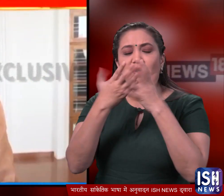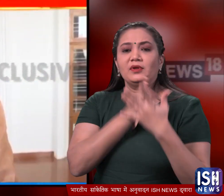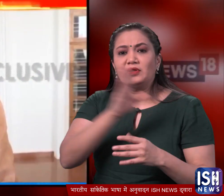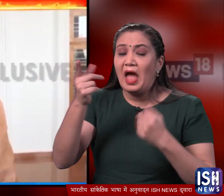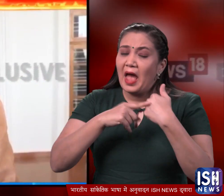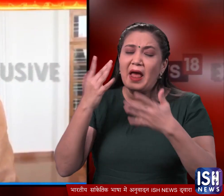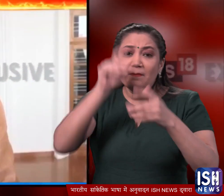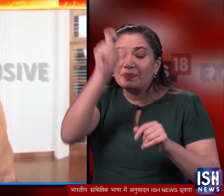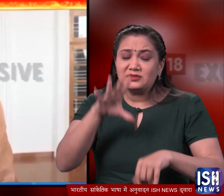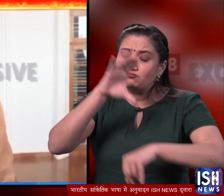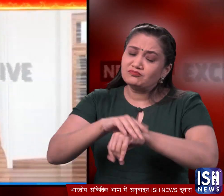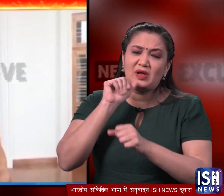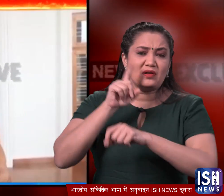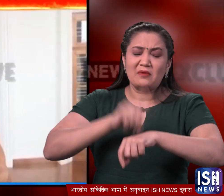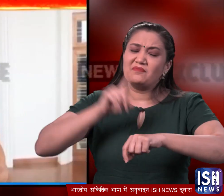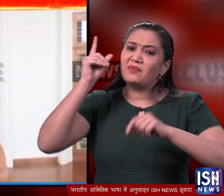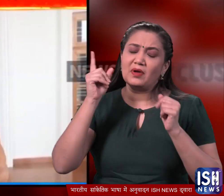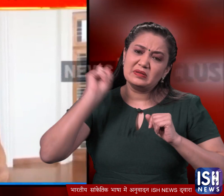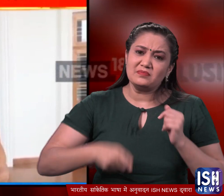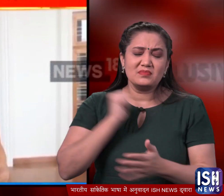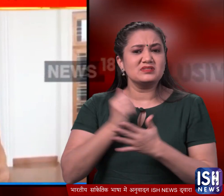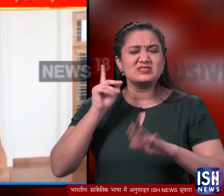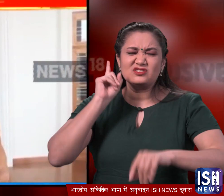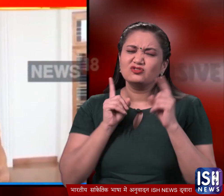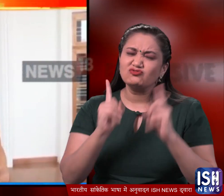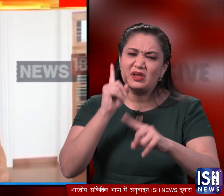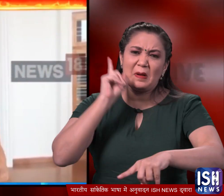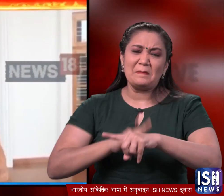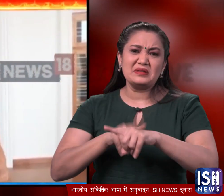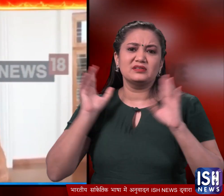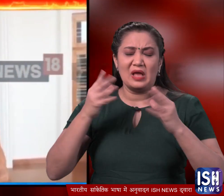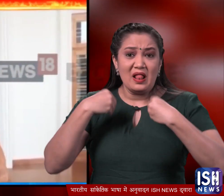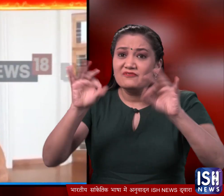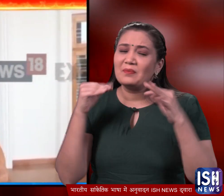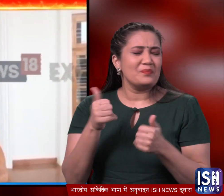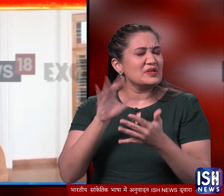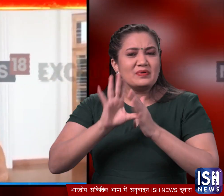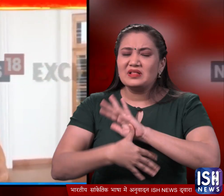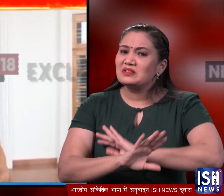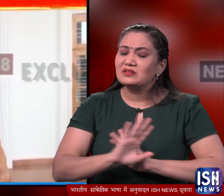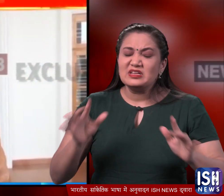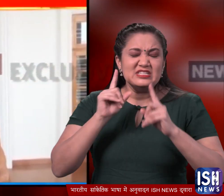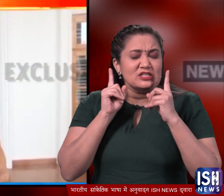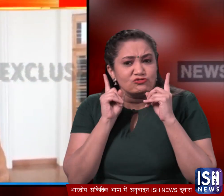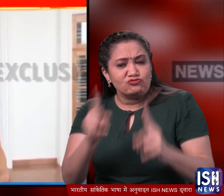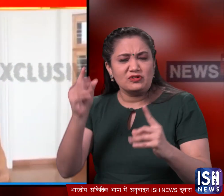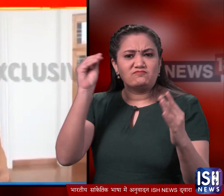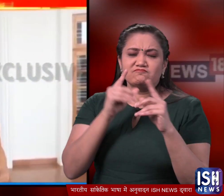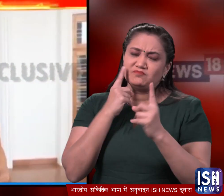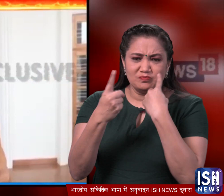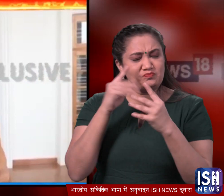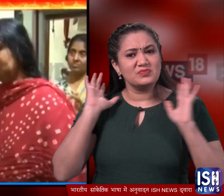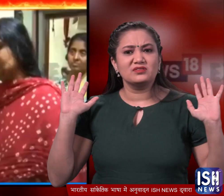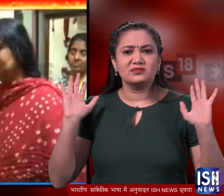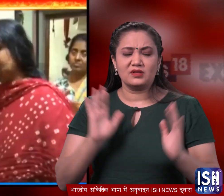कि एक भी दोषी बख्शा नहीं जाएगा। उनको छोड़ने का तो कोई सवाल ही नहीं है। उनके ऊपर कठिन से कठिन